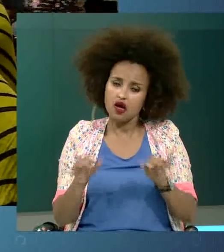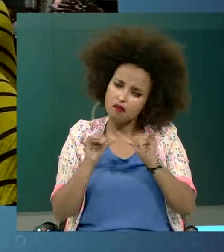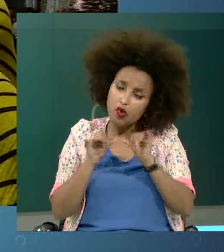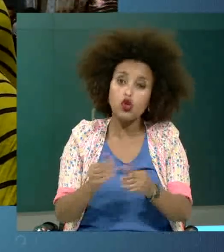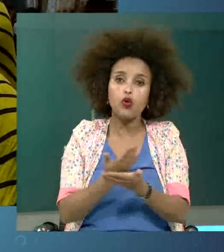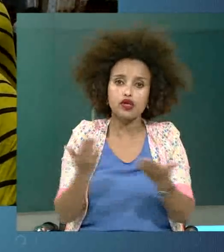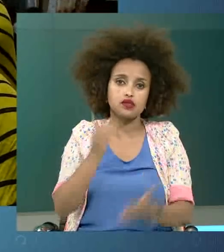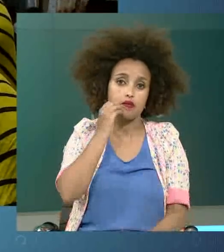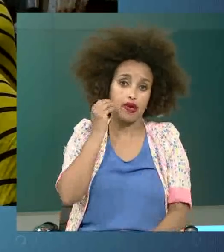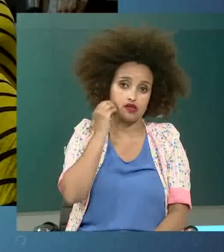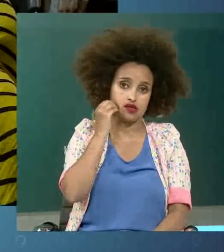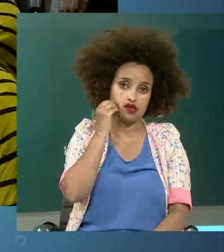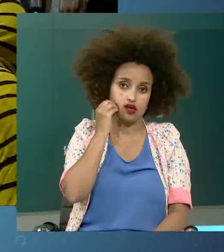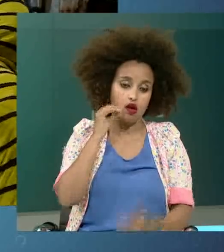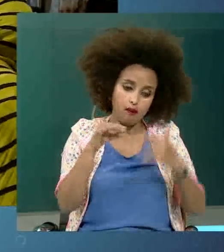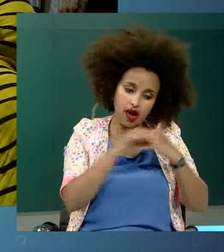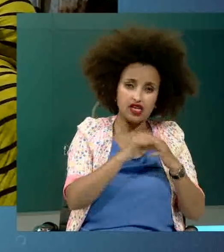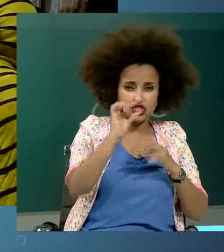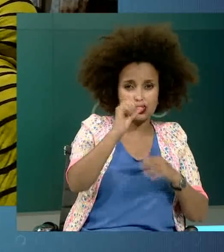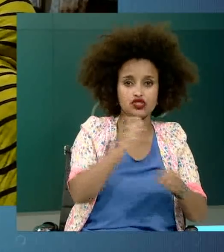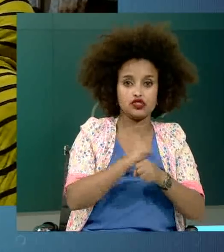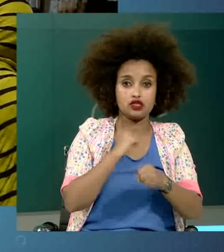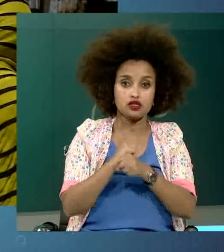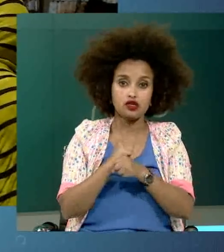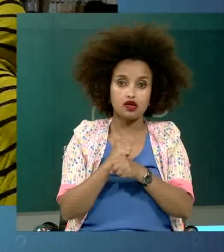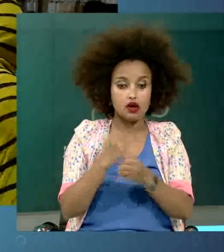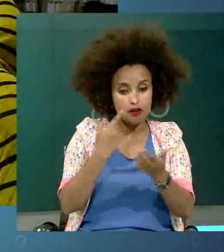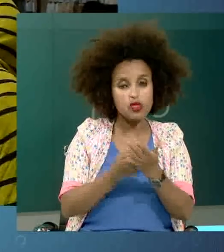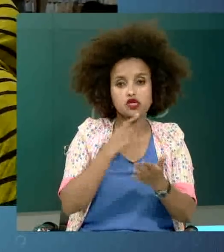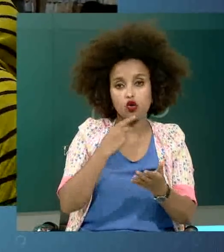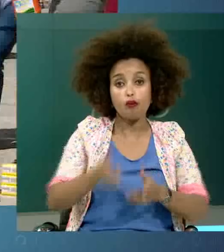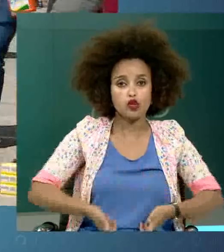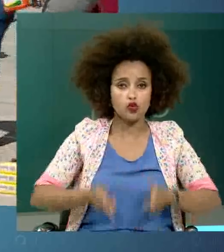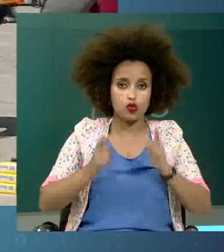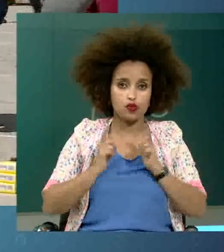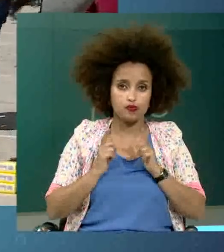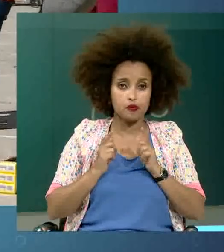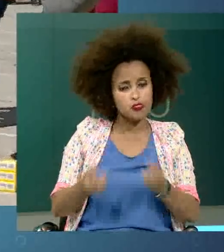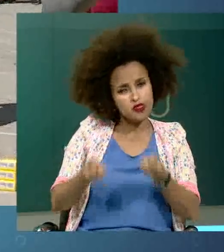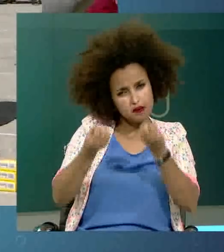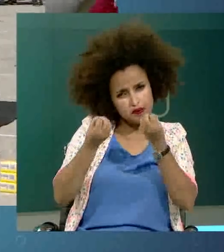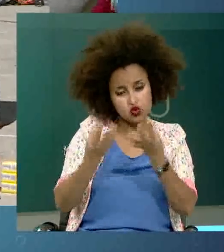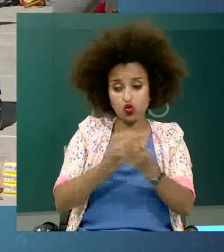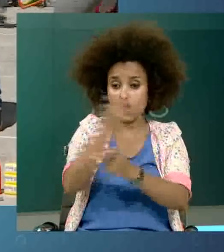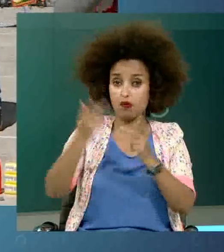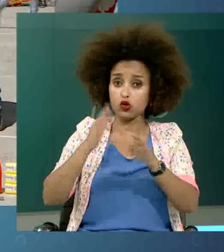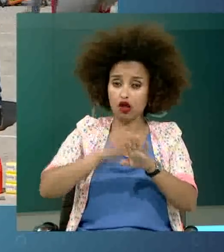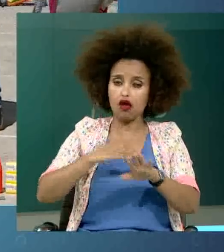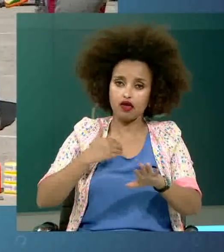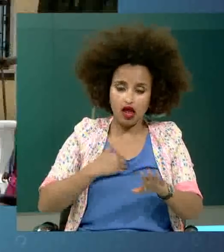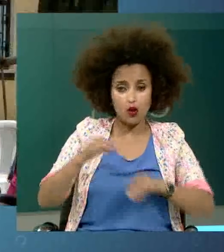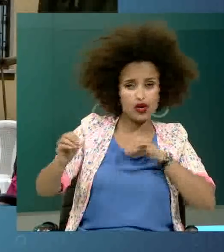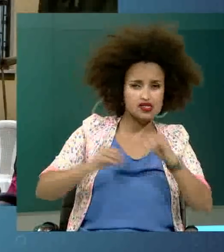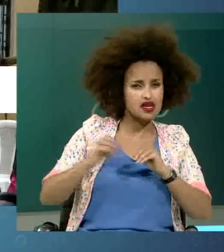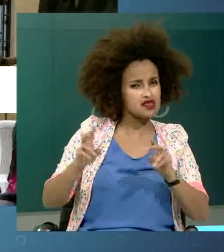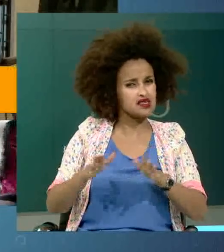ነው። ባለቤት ይሰራል ትንሽ፣ በቃ በዚህ ነው የምትተዳደሩ። ብዙ ቦታ ላይ ያለው እንቅስቃሴ እጅግ በጣም አስደሳች ነው